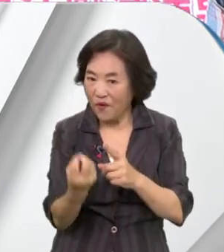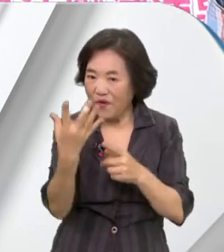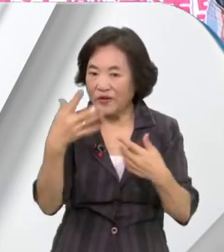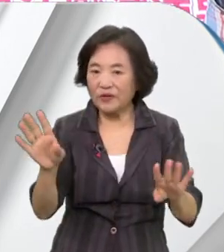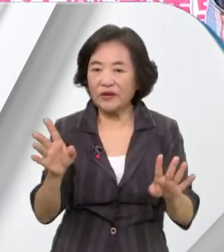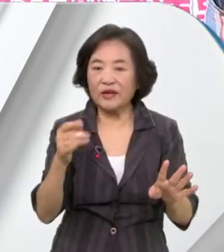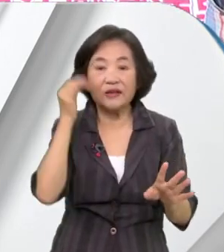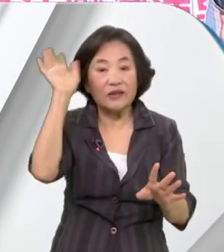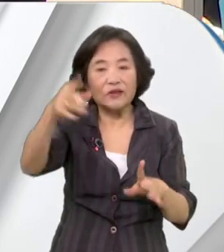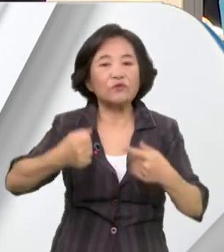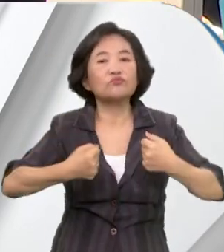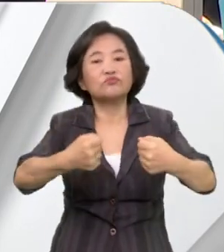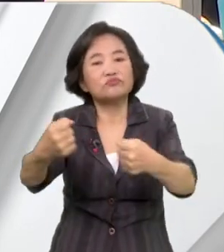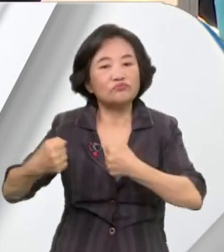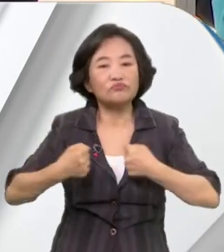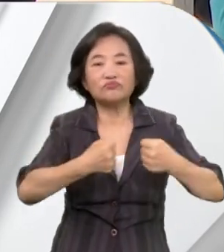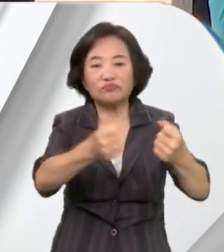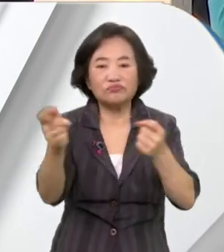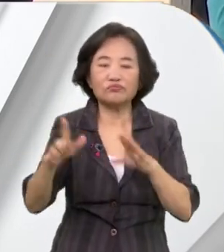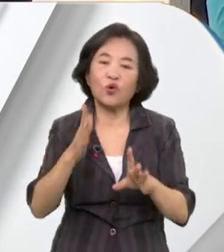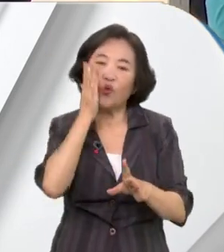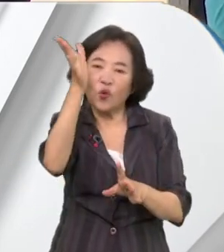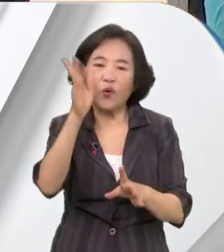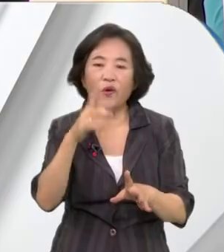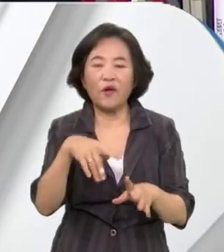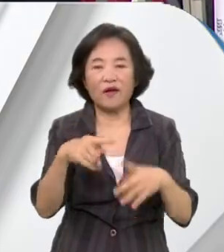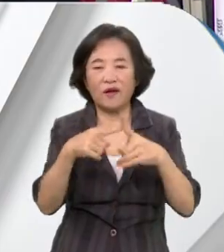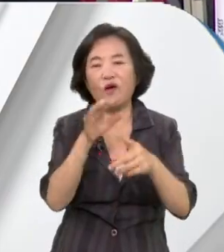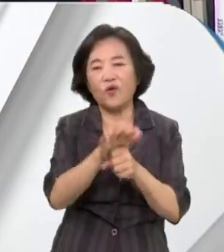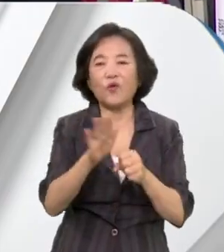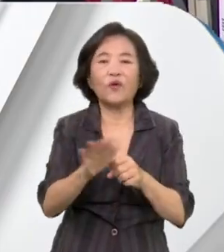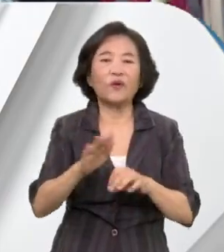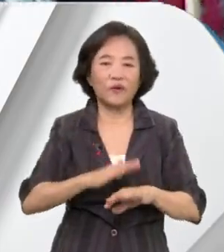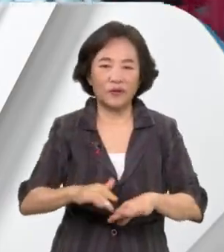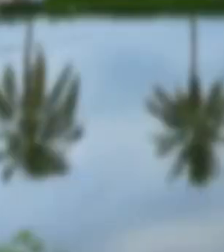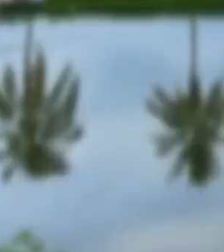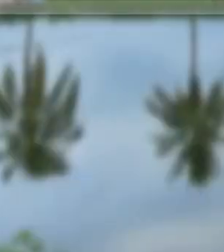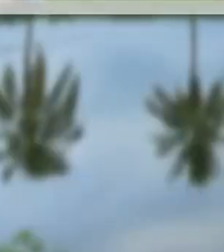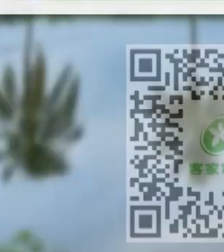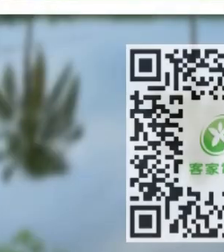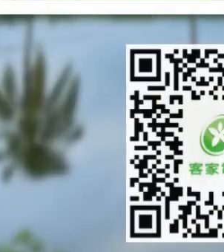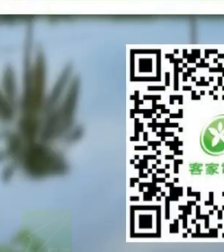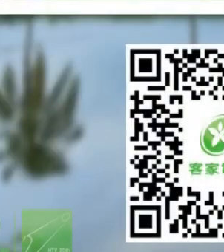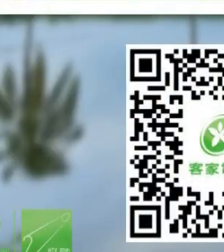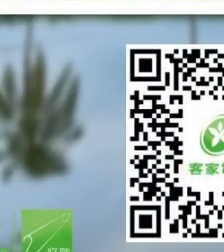安尼运输市场就会行较好。客家新闻罗文塔桃园报道。